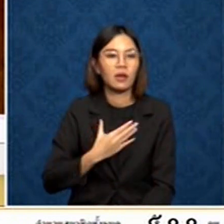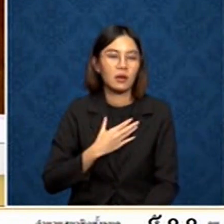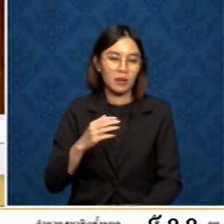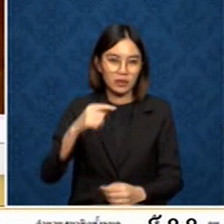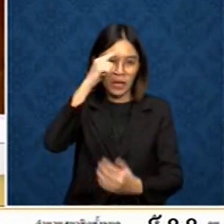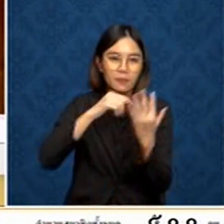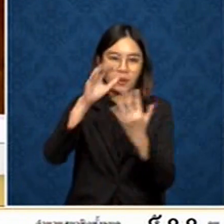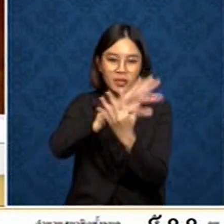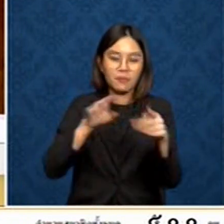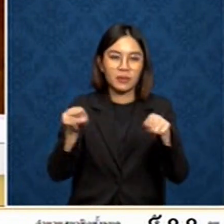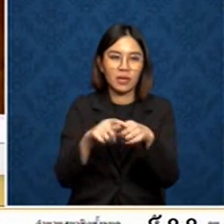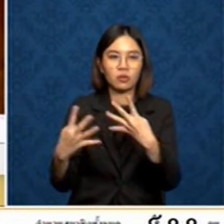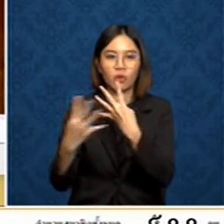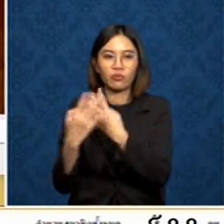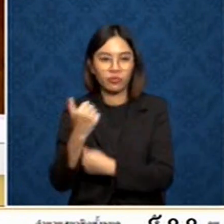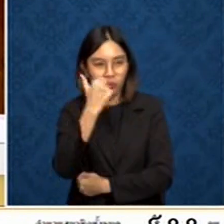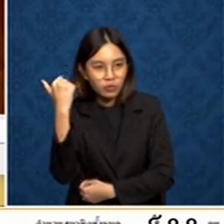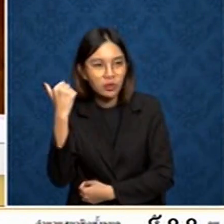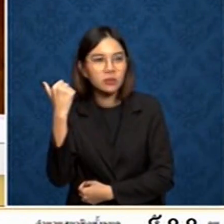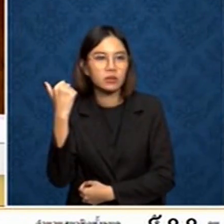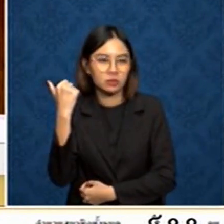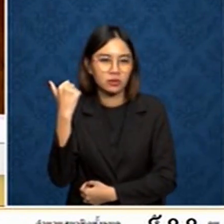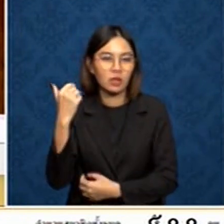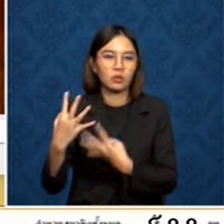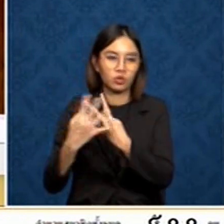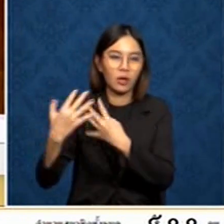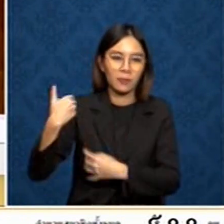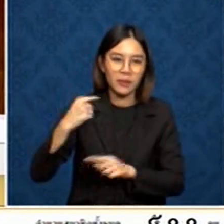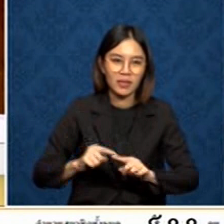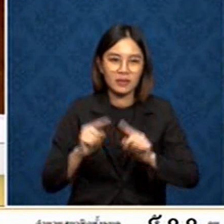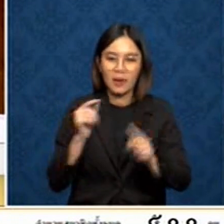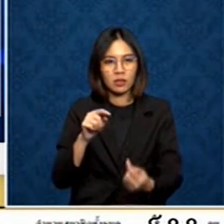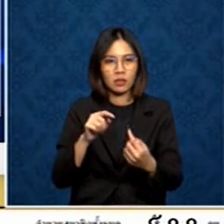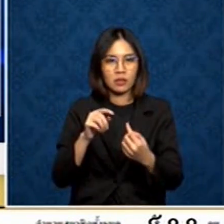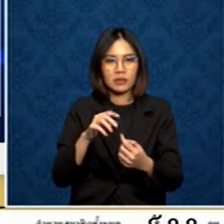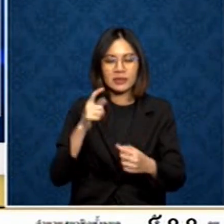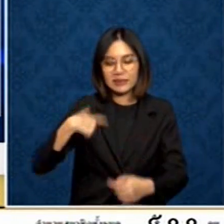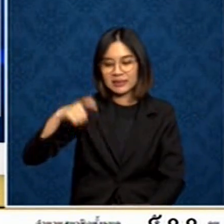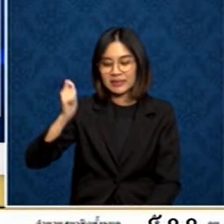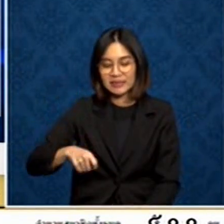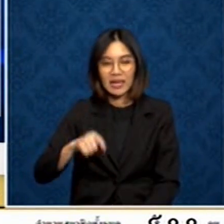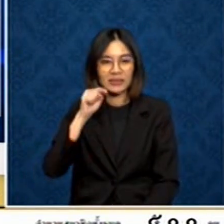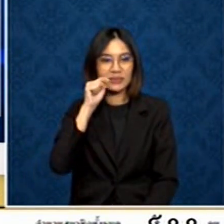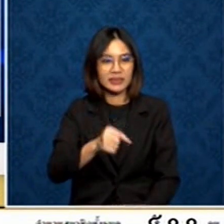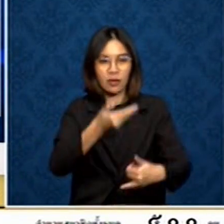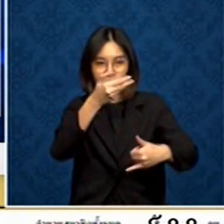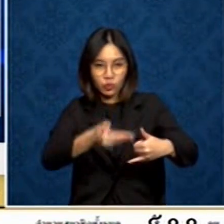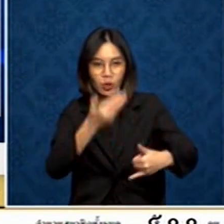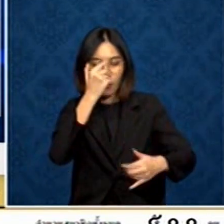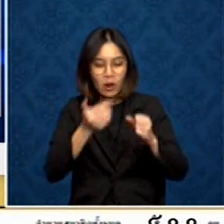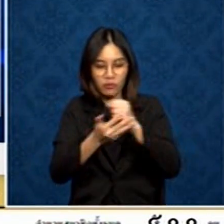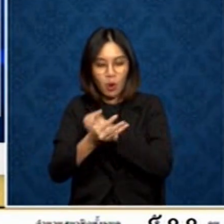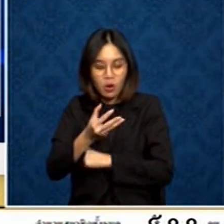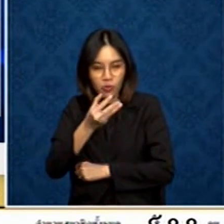สายสืบสายตรวจสืบสวนสอบสวนอาจจะมีบ้างที่ปฏิรูปแล้วแต่อาจจะต้องมีแกจขอตอบแทน